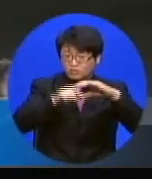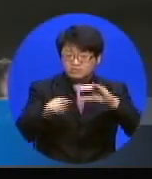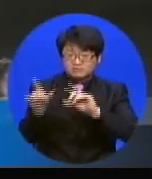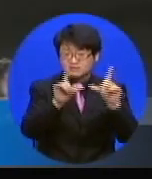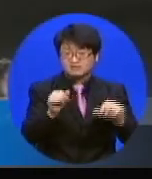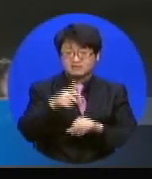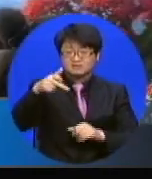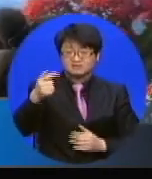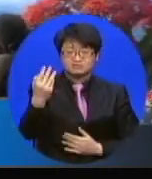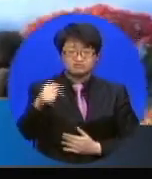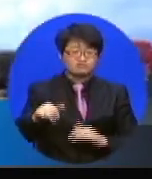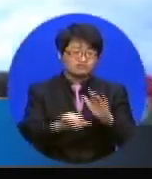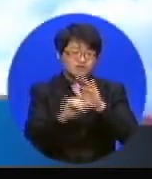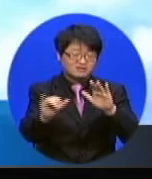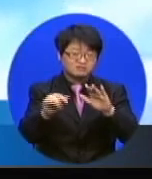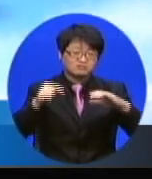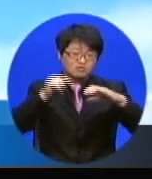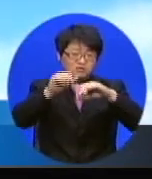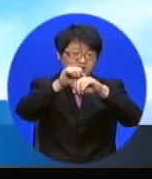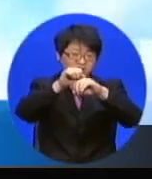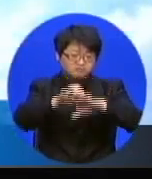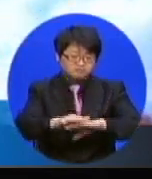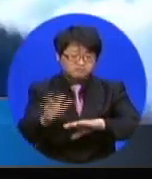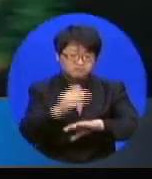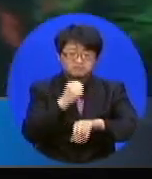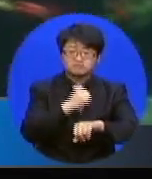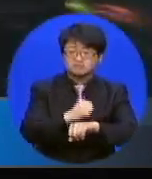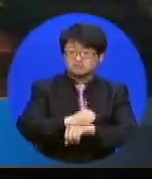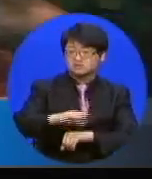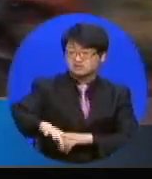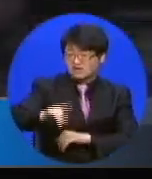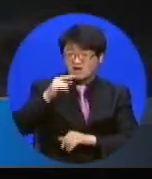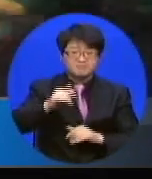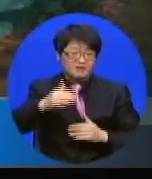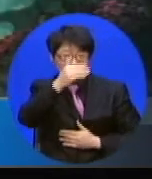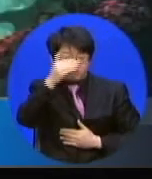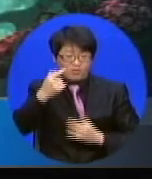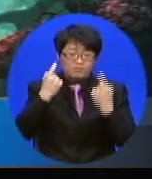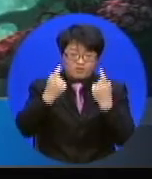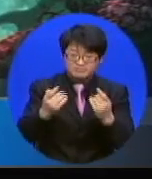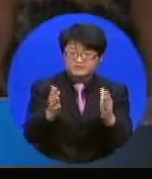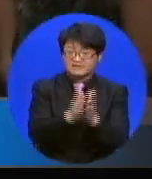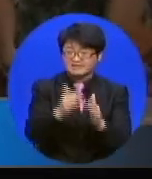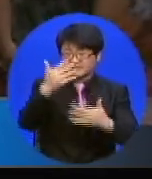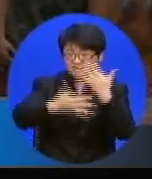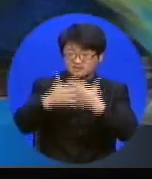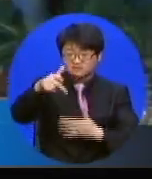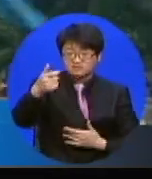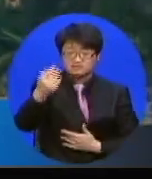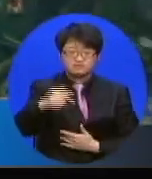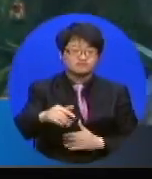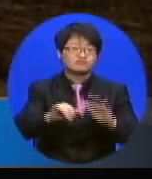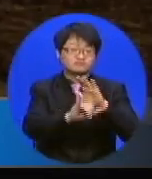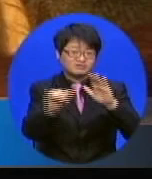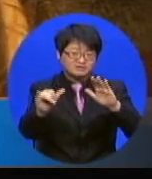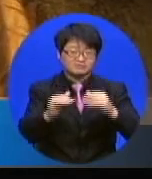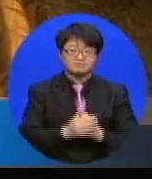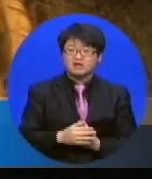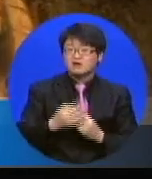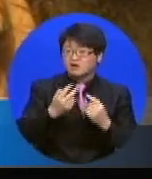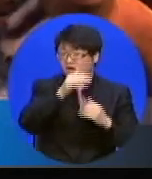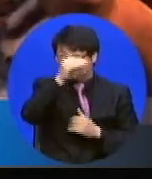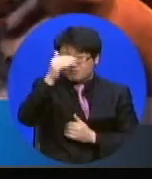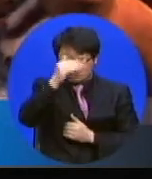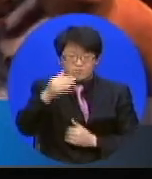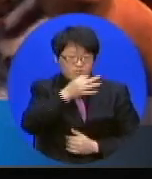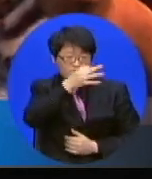생활하던 크루즈 가족이 동굴이 무너지면서 인류 최초의 모험을 시작한다는 이야기를 그린 영화 크루즈 패밀리. 모험과